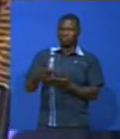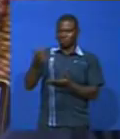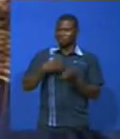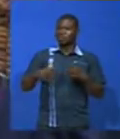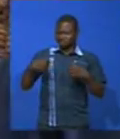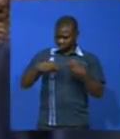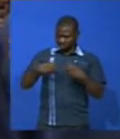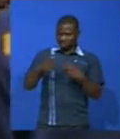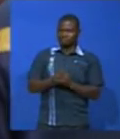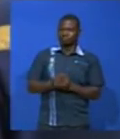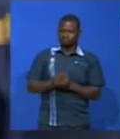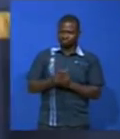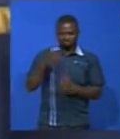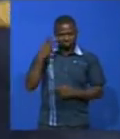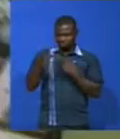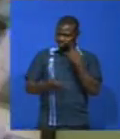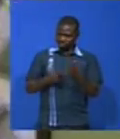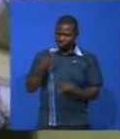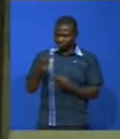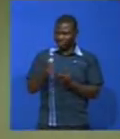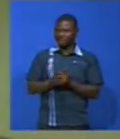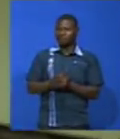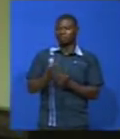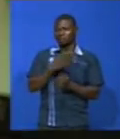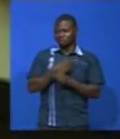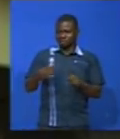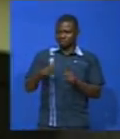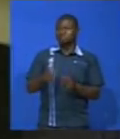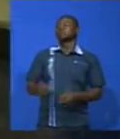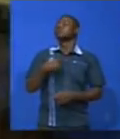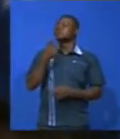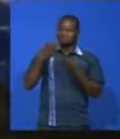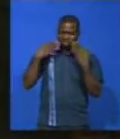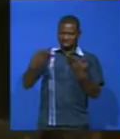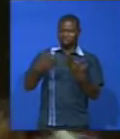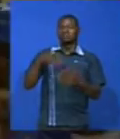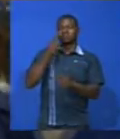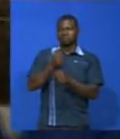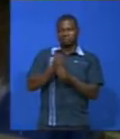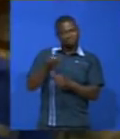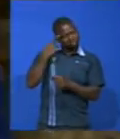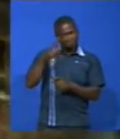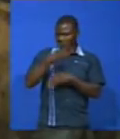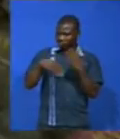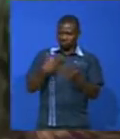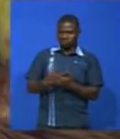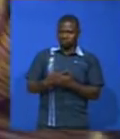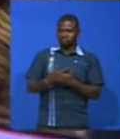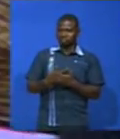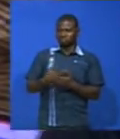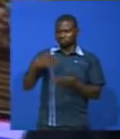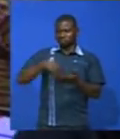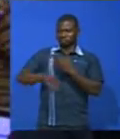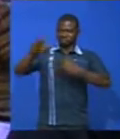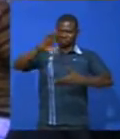de courtoisie, mais aussi et surtout de remerciements aux travailleurs pour tous les efforts consentis au quotidien dans la satisfaction des